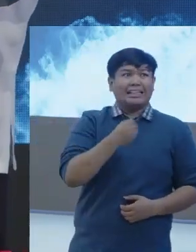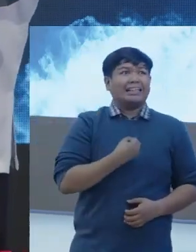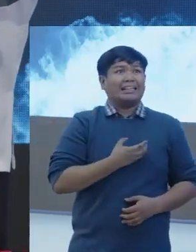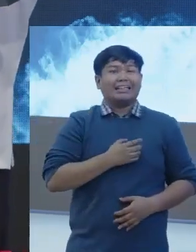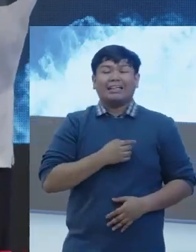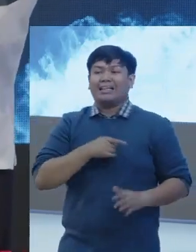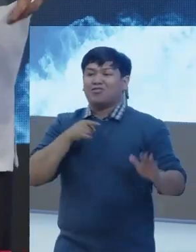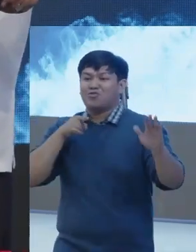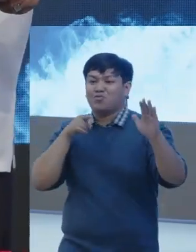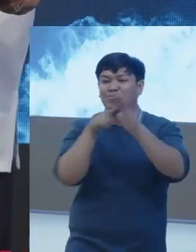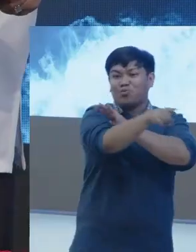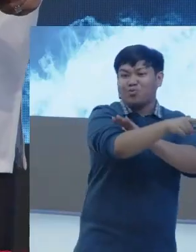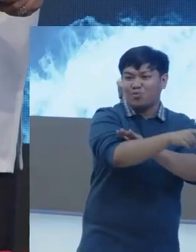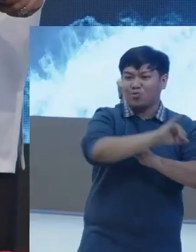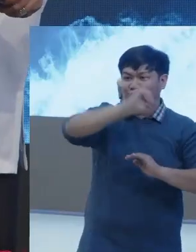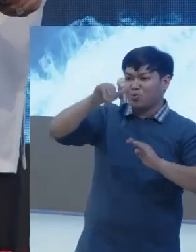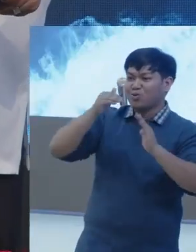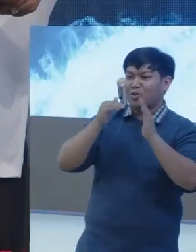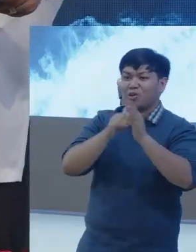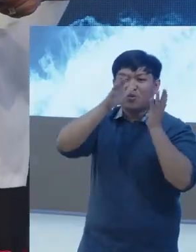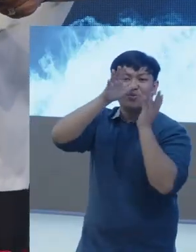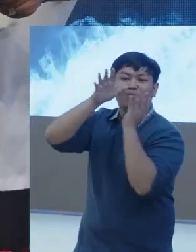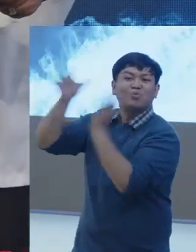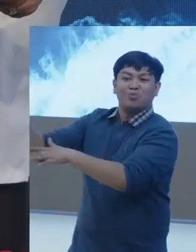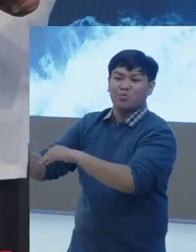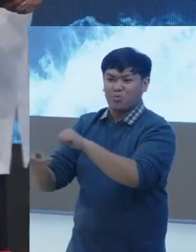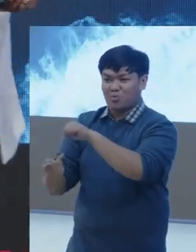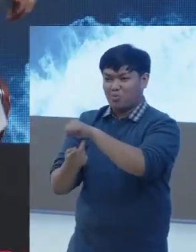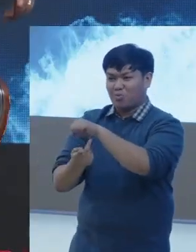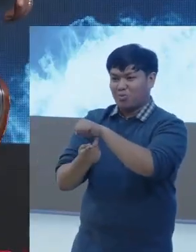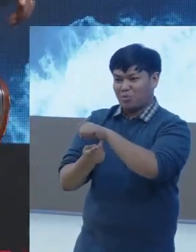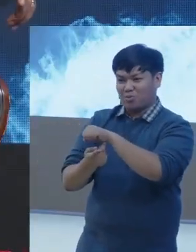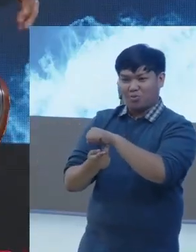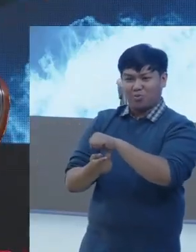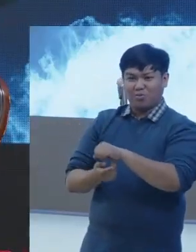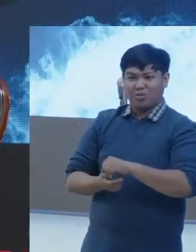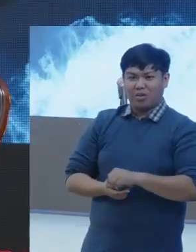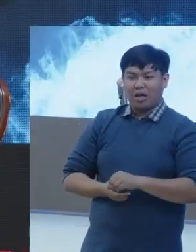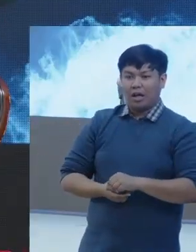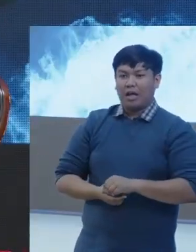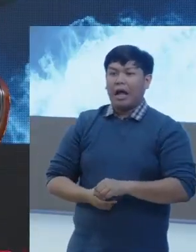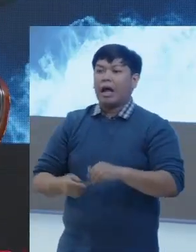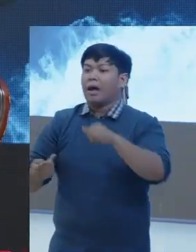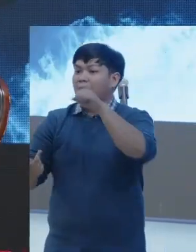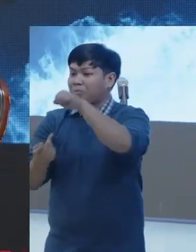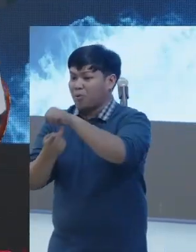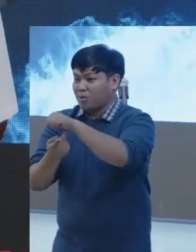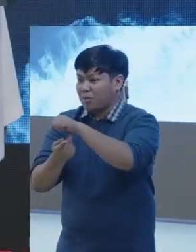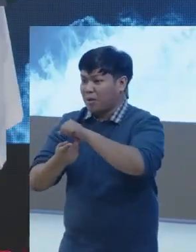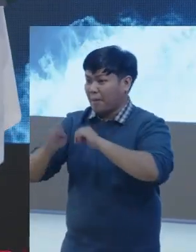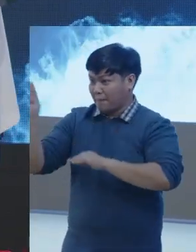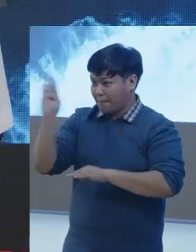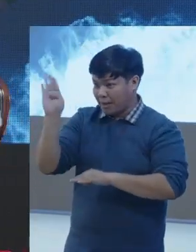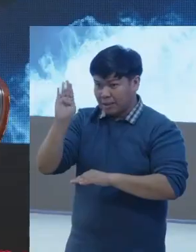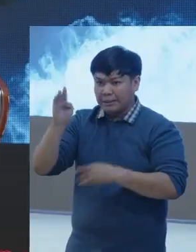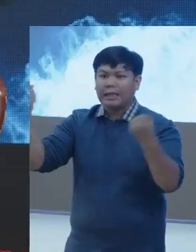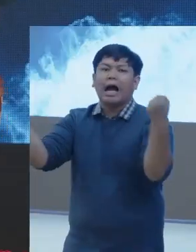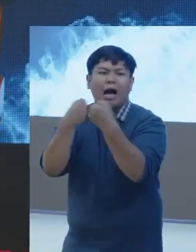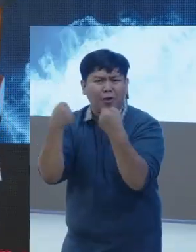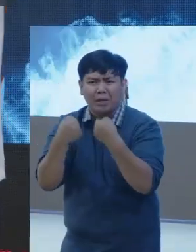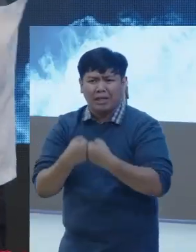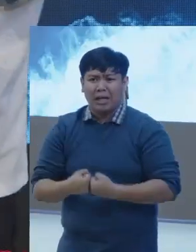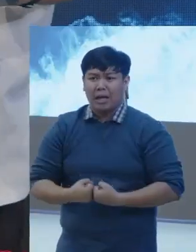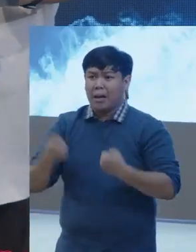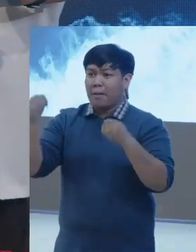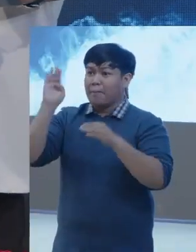Jerusalem. Iniwan si Saul at si Barnabas. So nag-away pa nga si Saul at si Barnabas. Gusto siyang isama